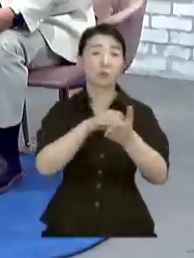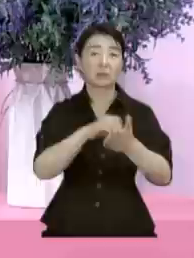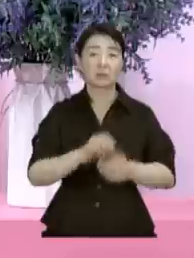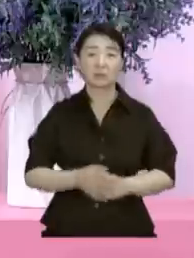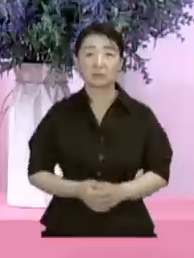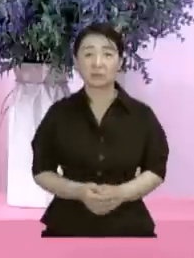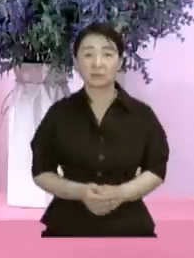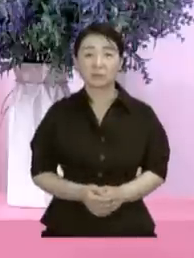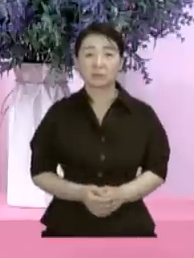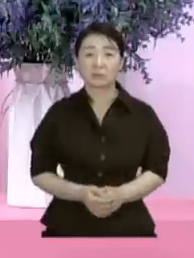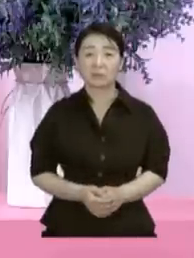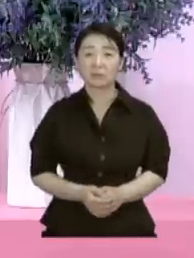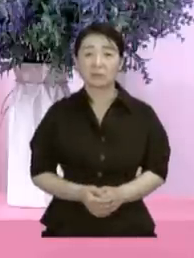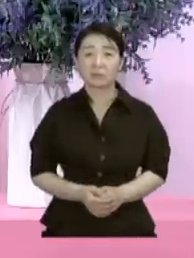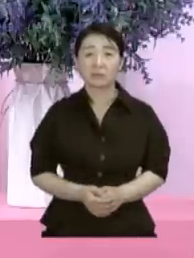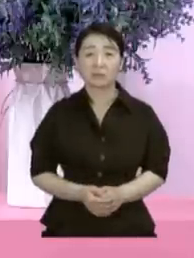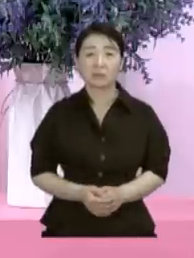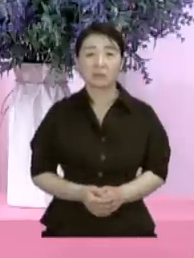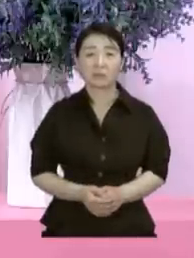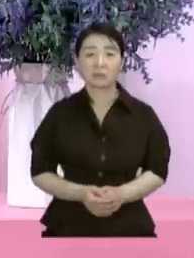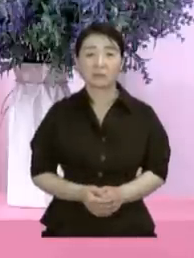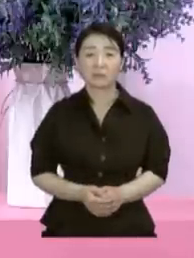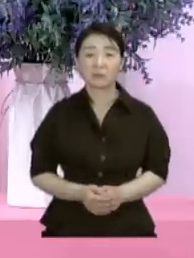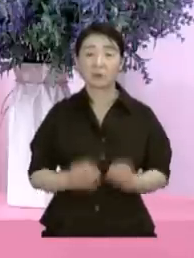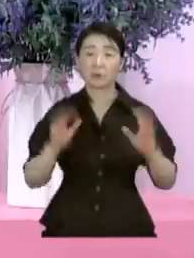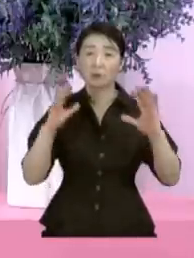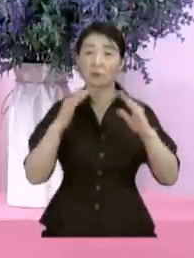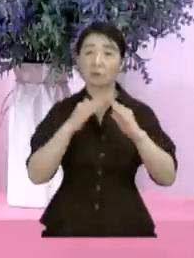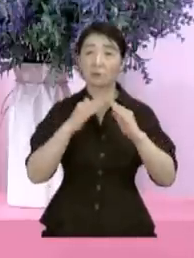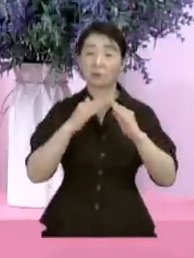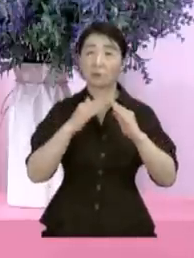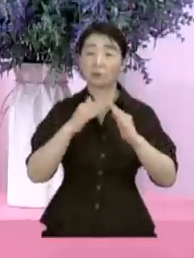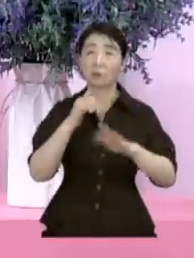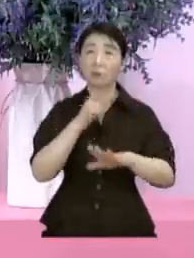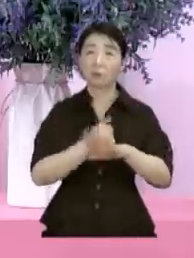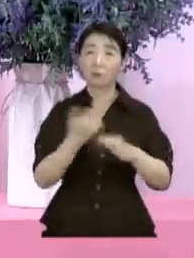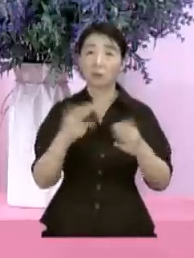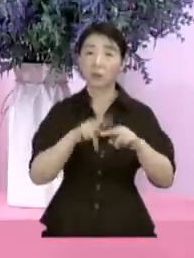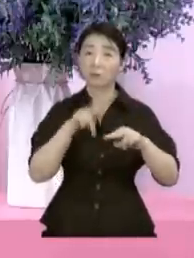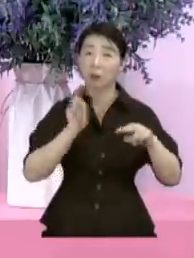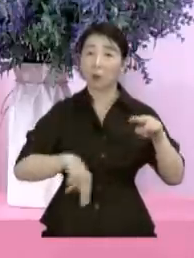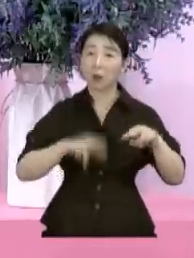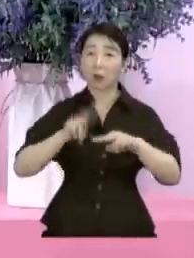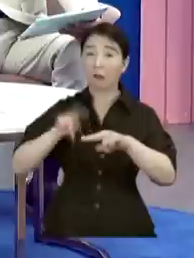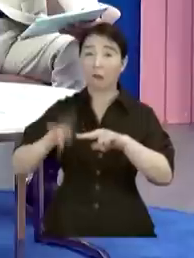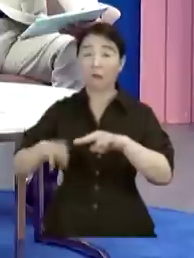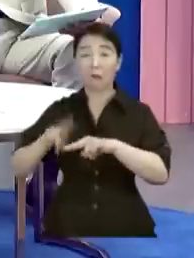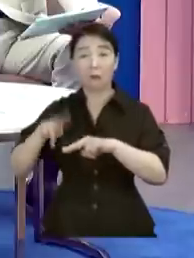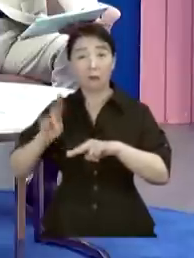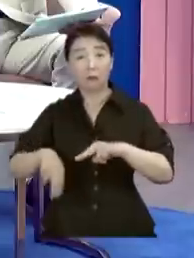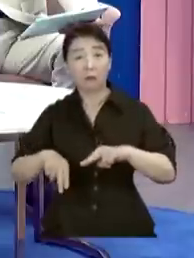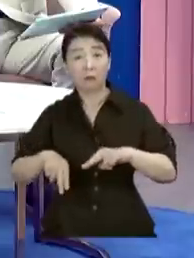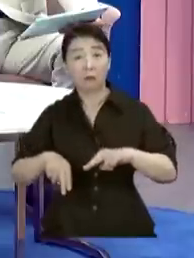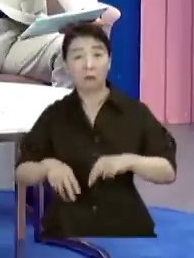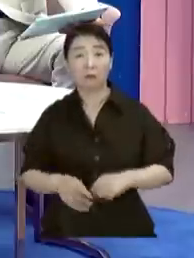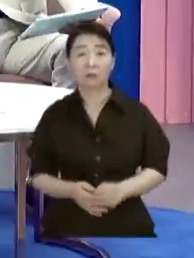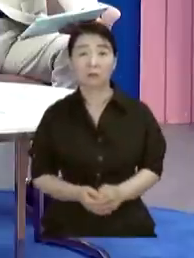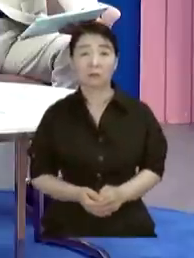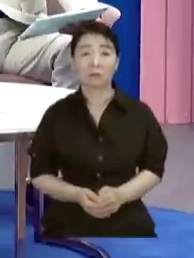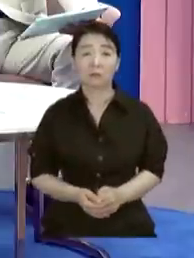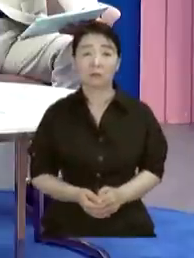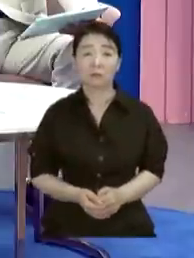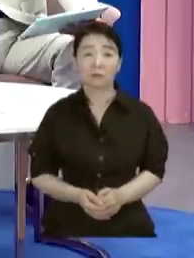갔어요. 가는데 또 그 어린이집도 문을 닫는 거예요. 아니 문을 닫는다기보다 모든 교사가 나오는